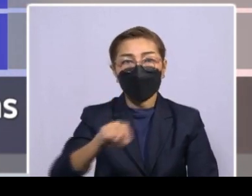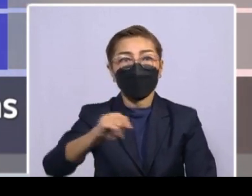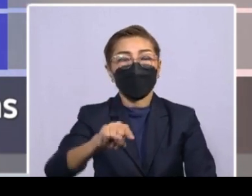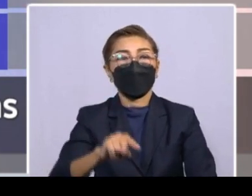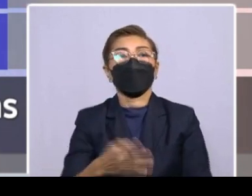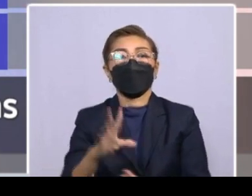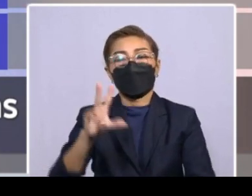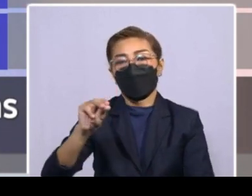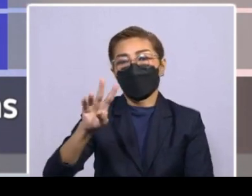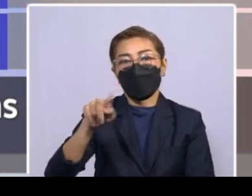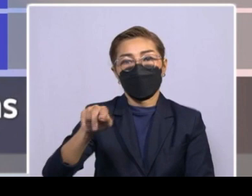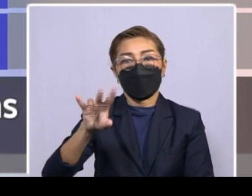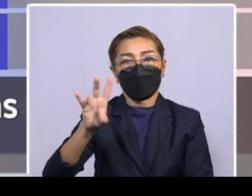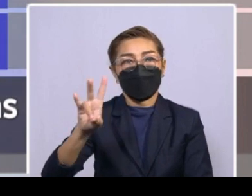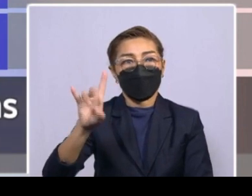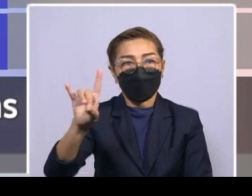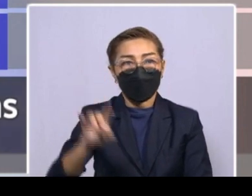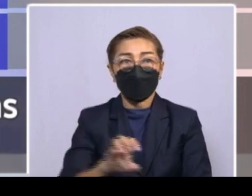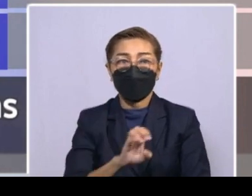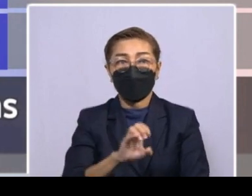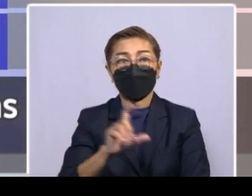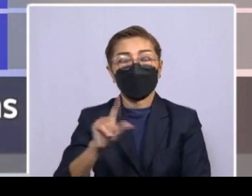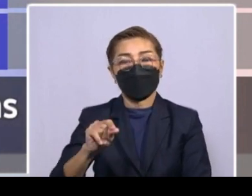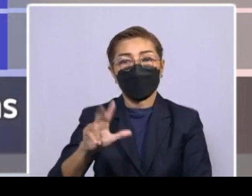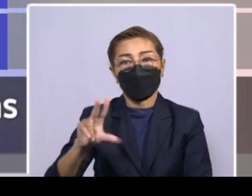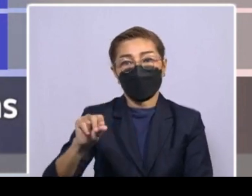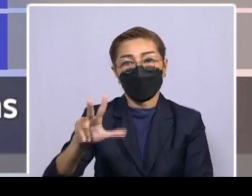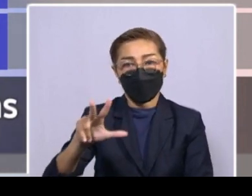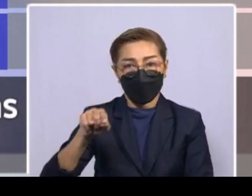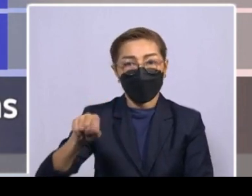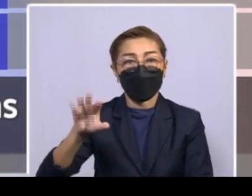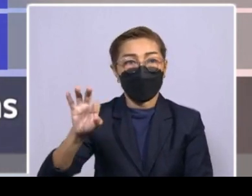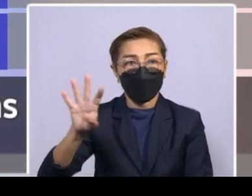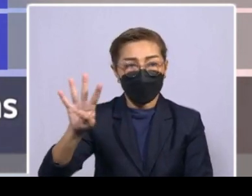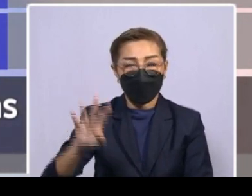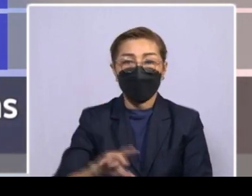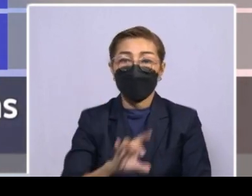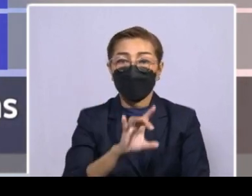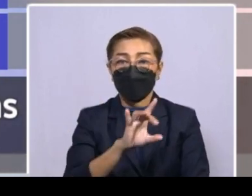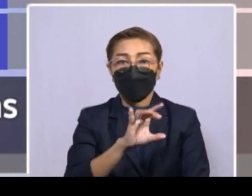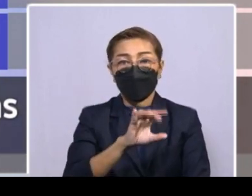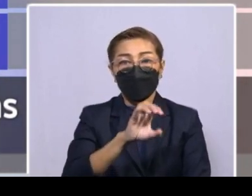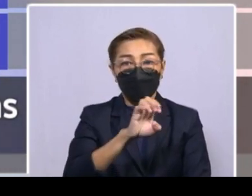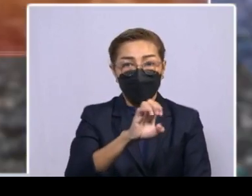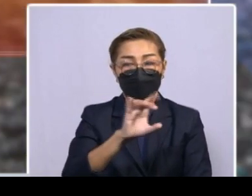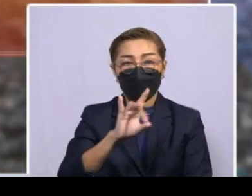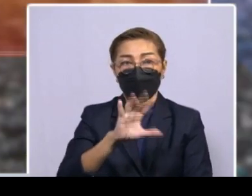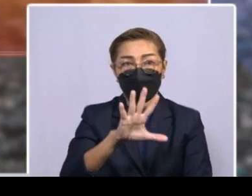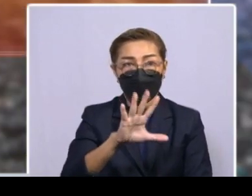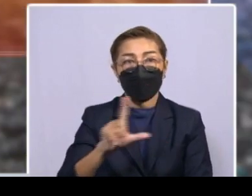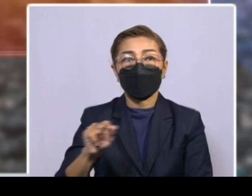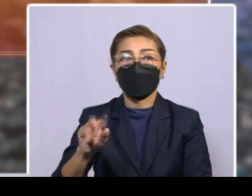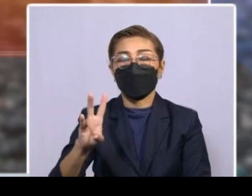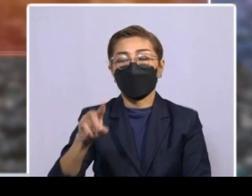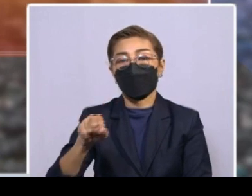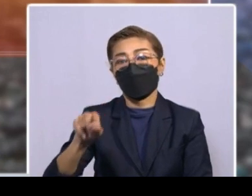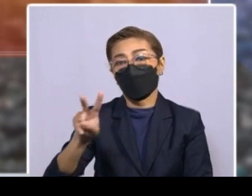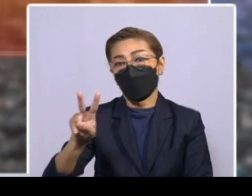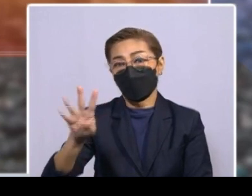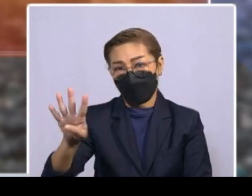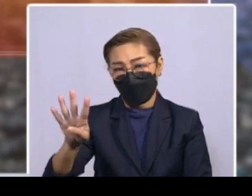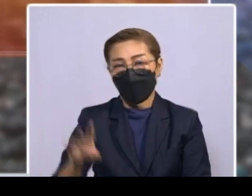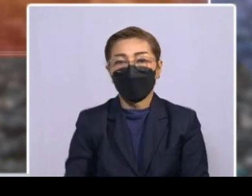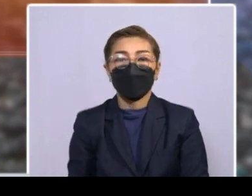บาท 78ทาง E20 33.94 thongแล้วก็ E85อยู่ที่ 27.2 4สตางค์